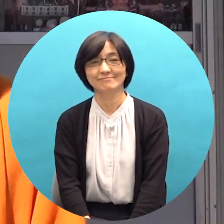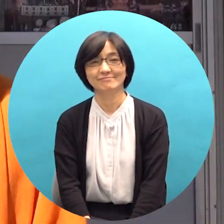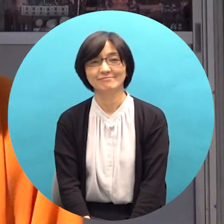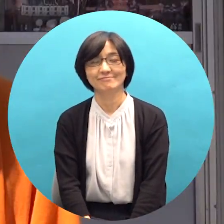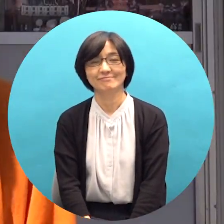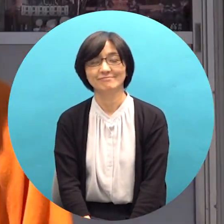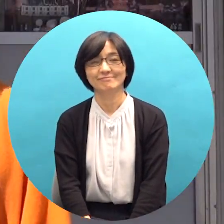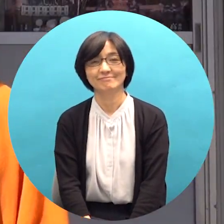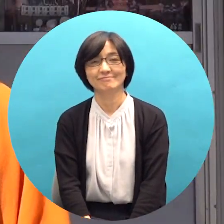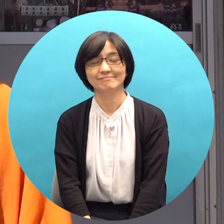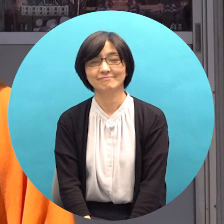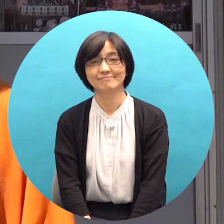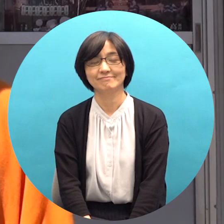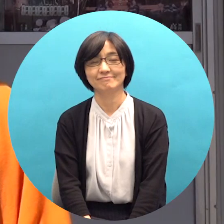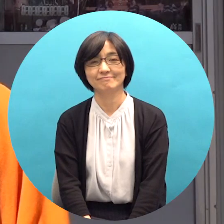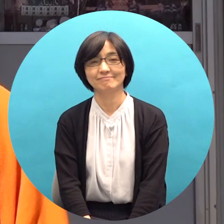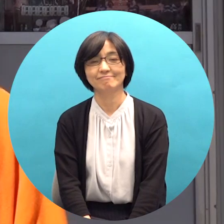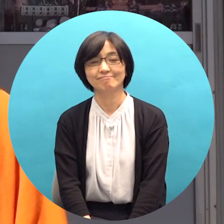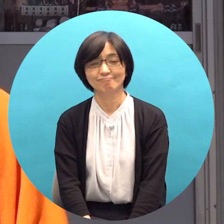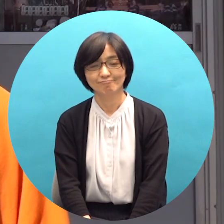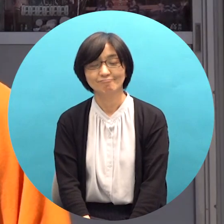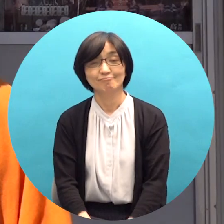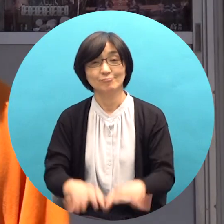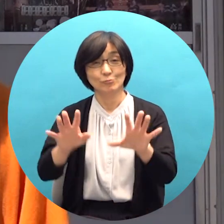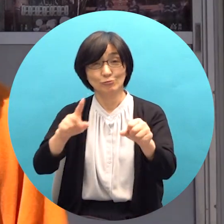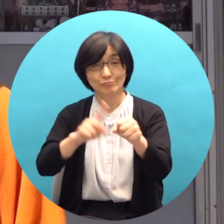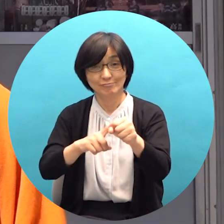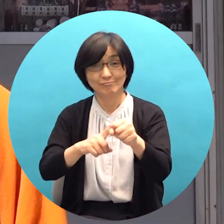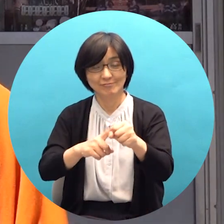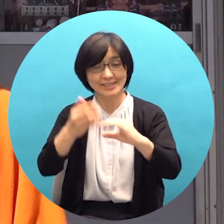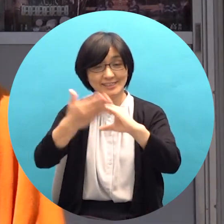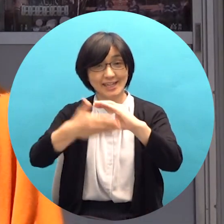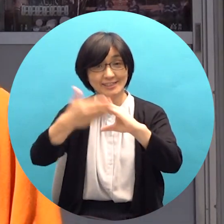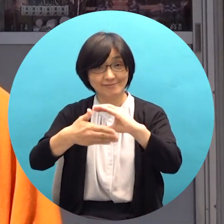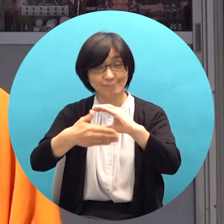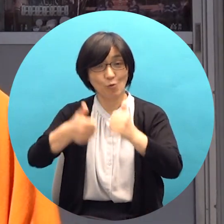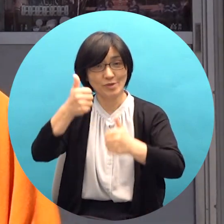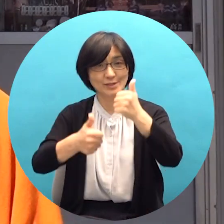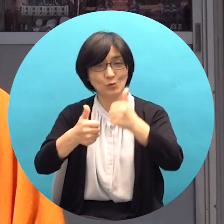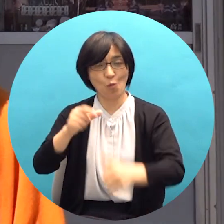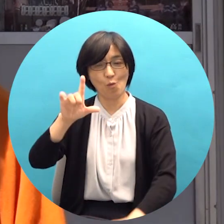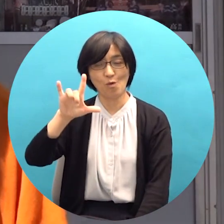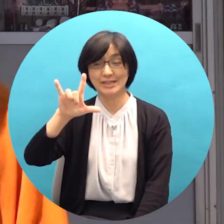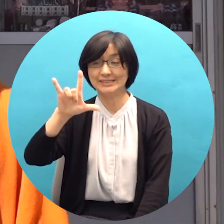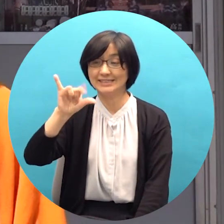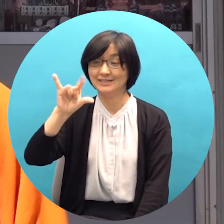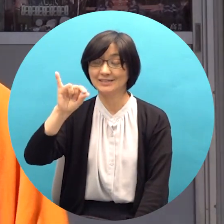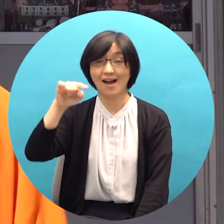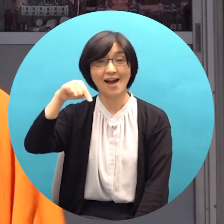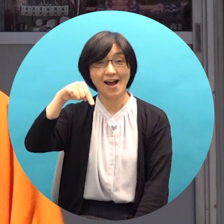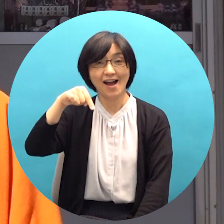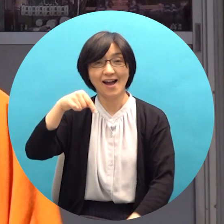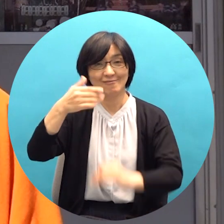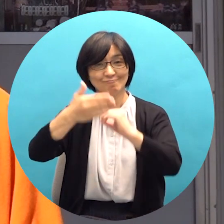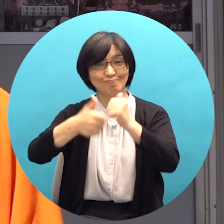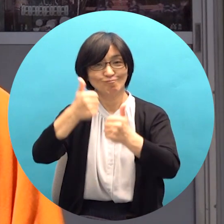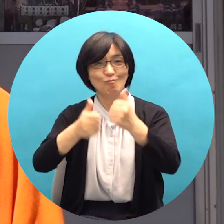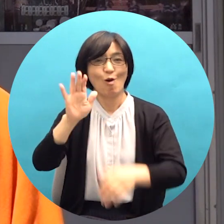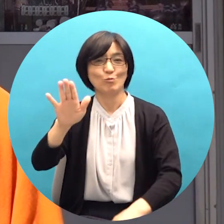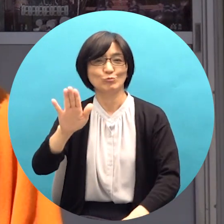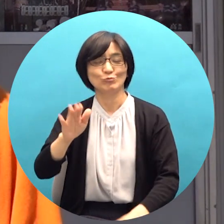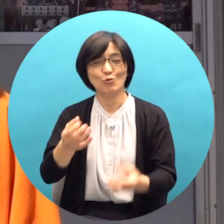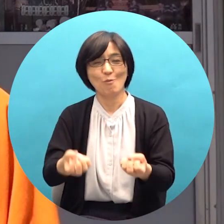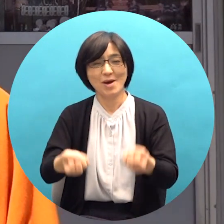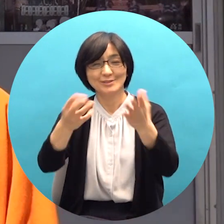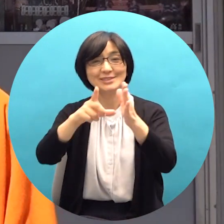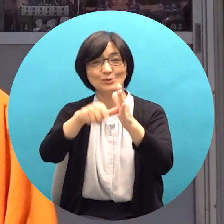広報部門といたしましては、今年はフォトコンテストをインスタグラムにて開催させていただきます。皆さんがお祭り開催中に撮